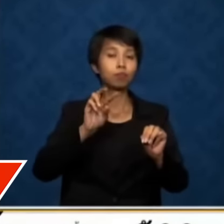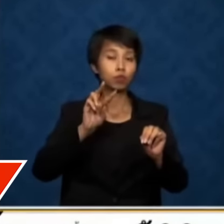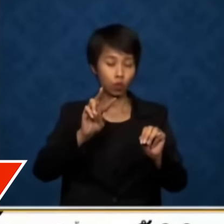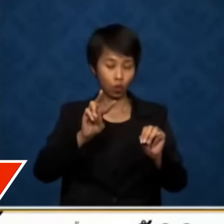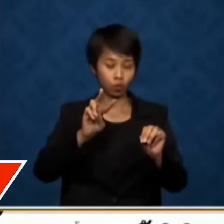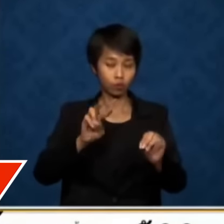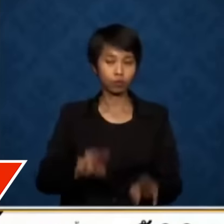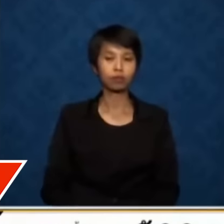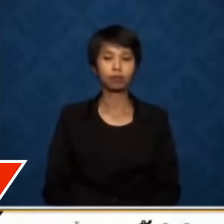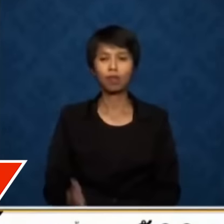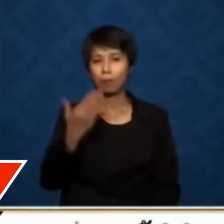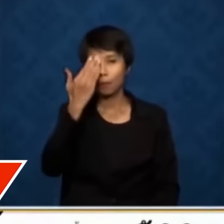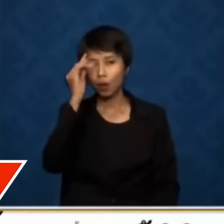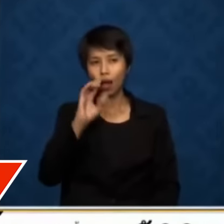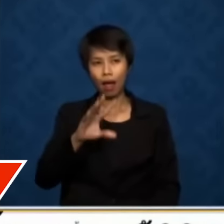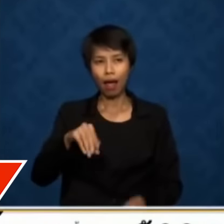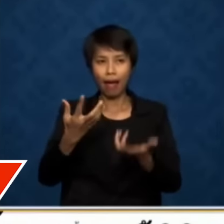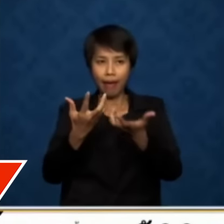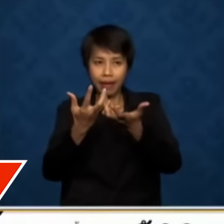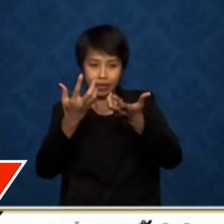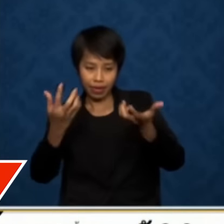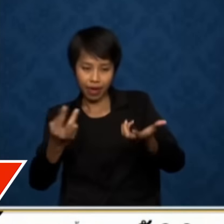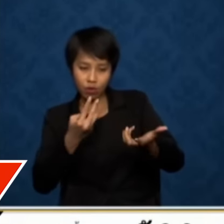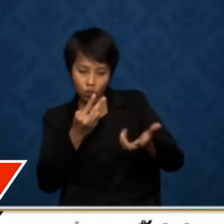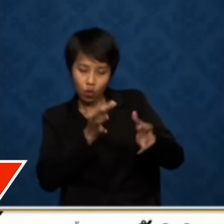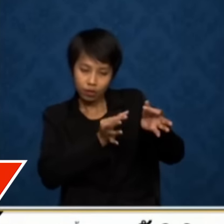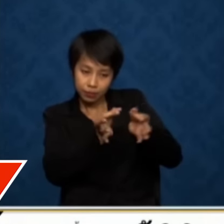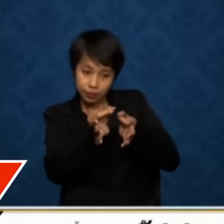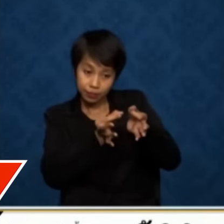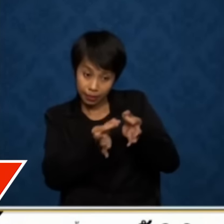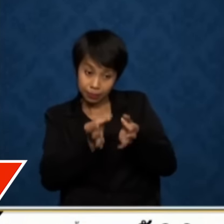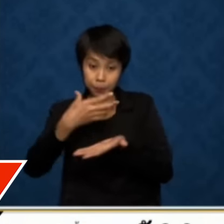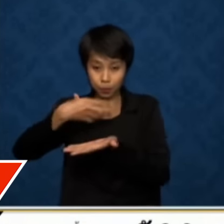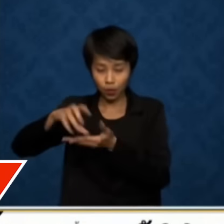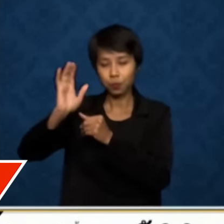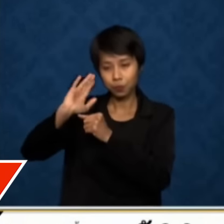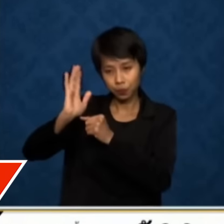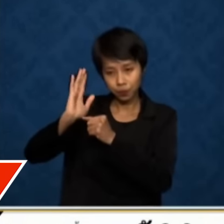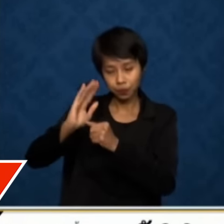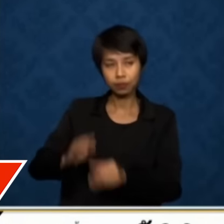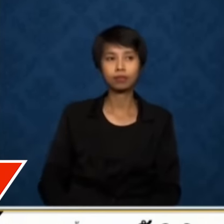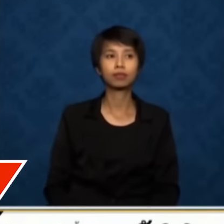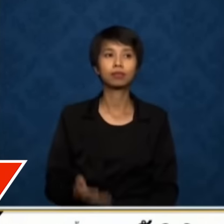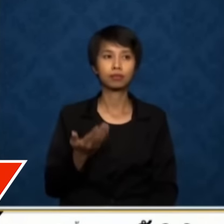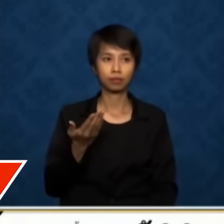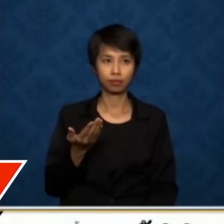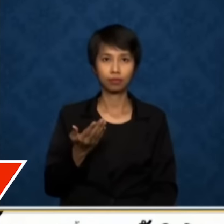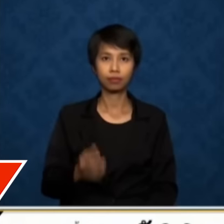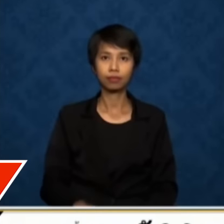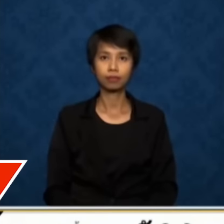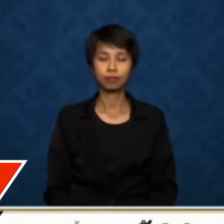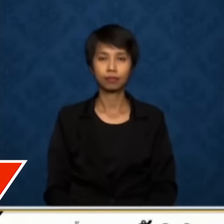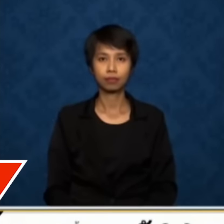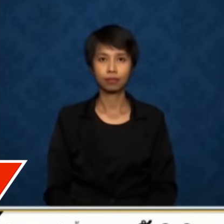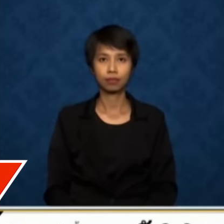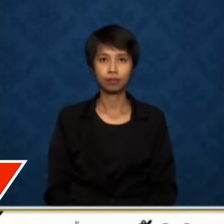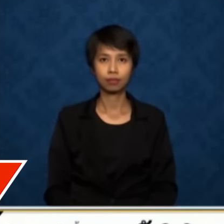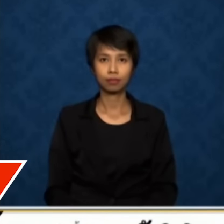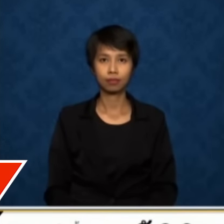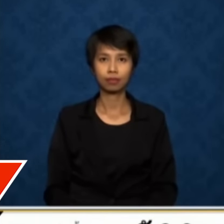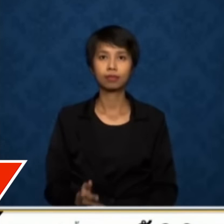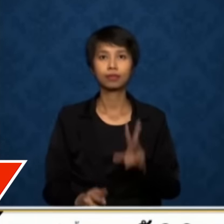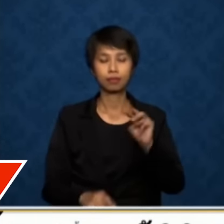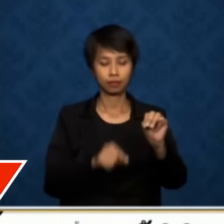ครับเพื่อความสละสลวยและความโฟลว์ในการอภิปรายในวันนี้นะครับขอสไลด์ขึ้นนะครับรัฐธรรมนูญมาต